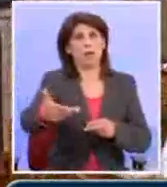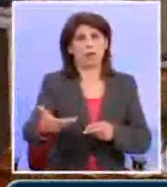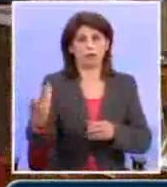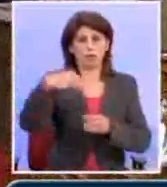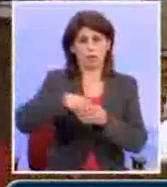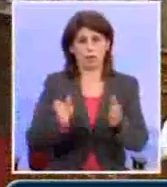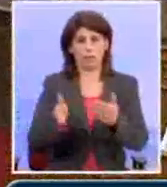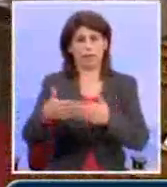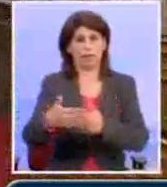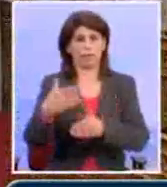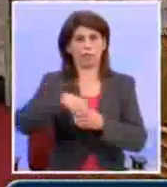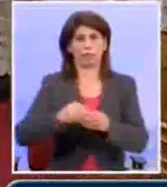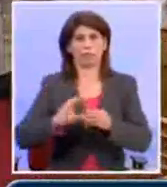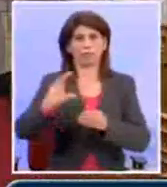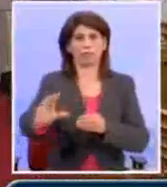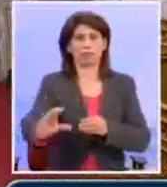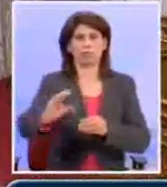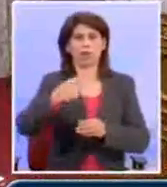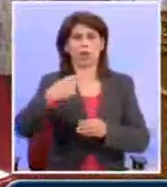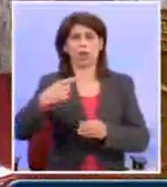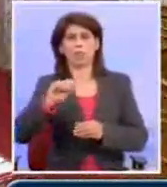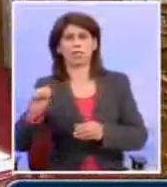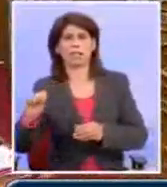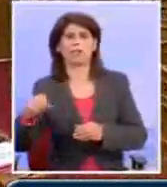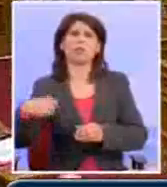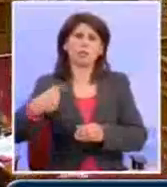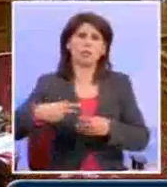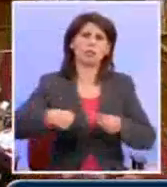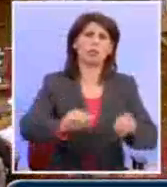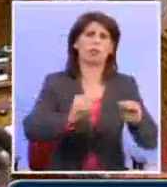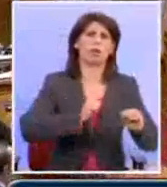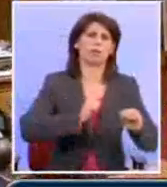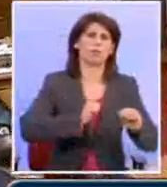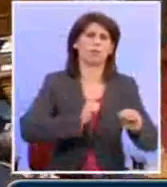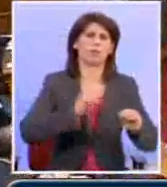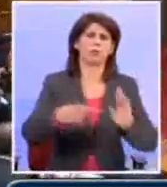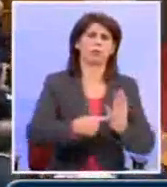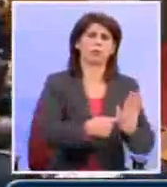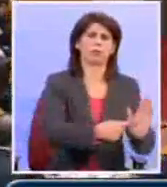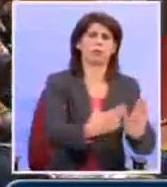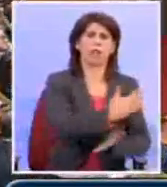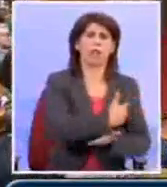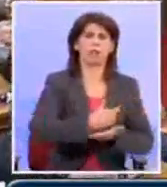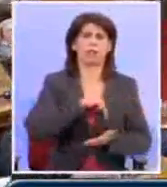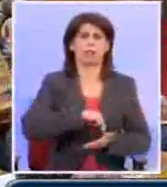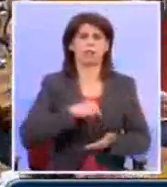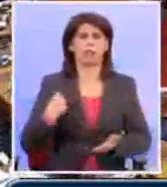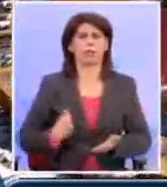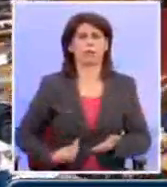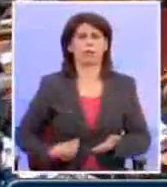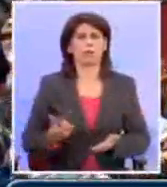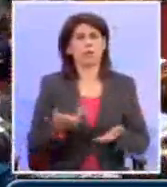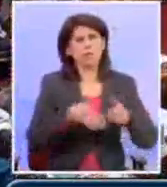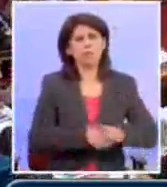σε ένα πακετάκι, τα δίνεις στην Goldman Sachs, η Goldman Sachs το κάνει, και μετά τα πουλάς σε έναν ιδιώτη και το εμφανίζεις ως έσοδο του δημοσίου. Και έτσι κλείνεις μια